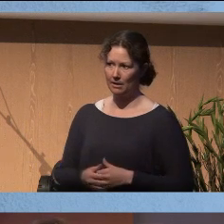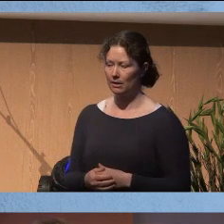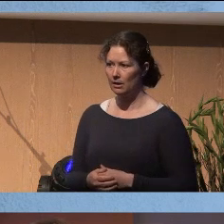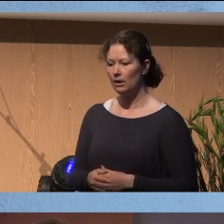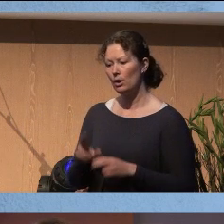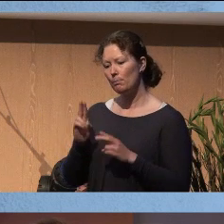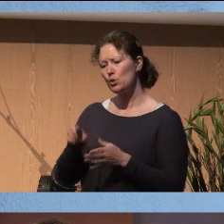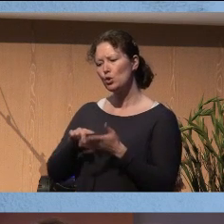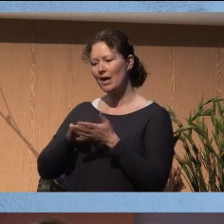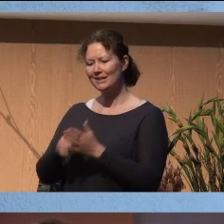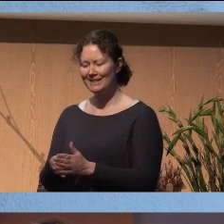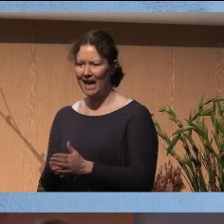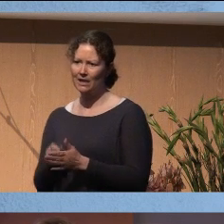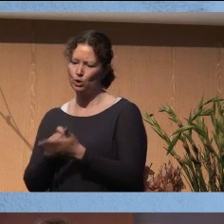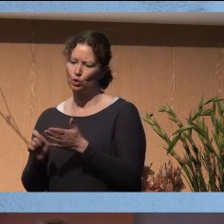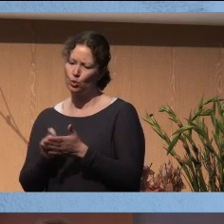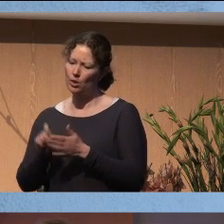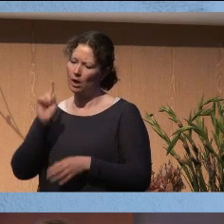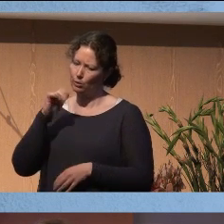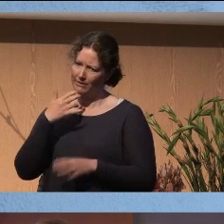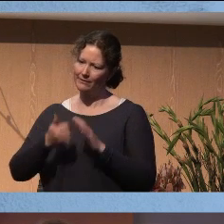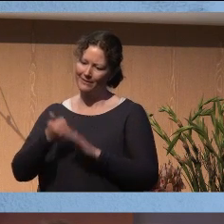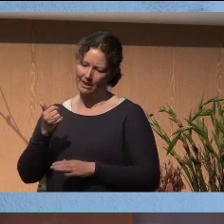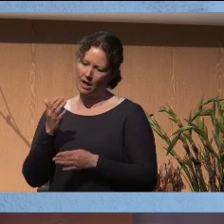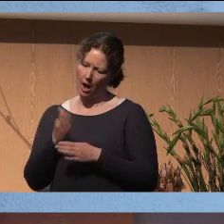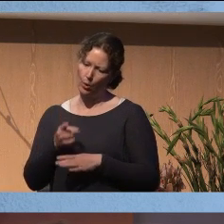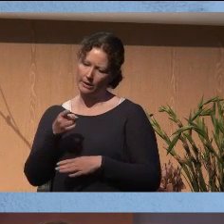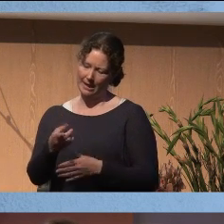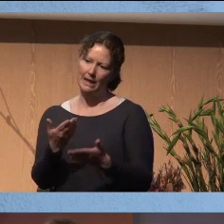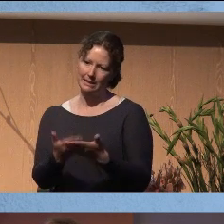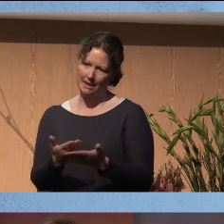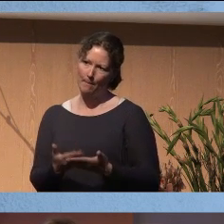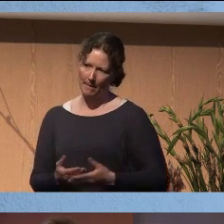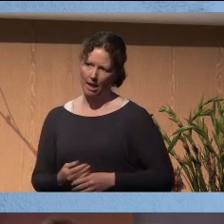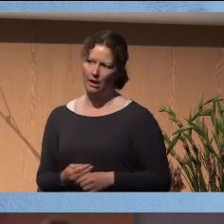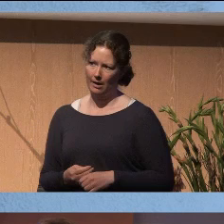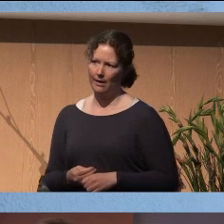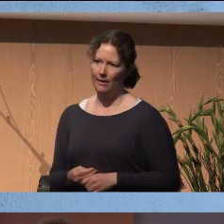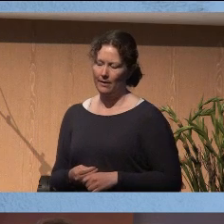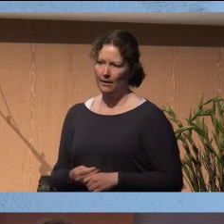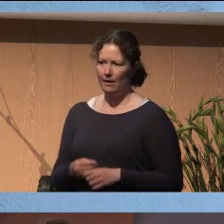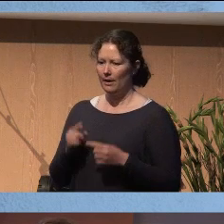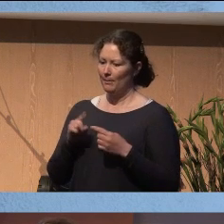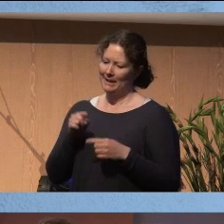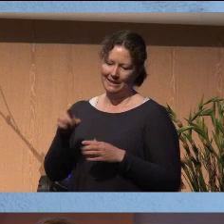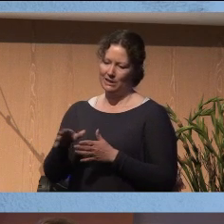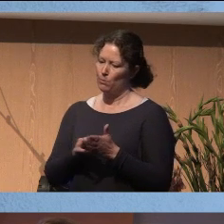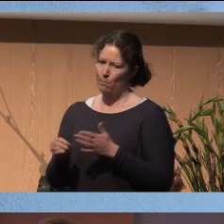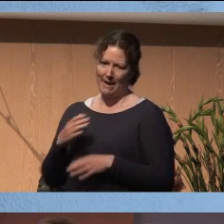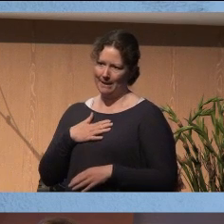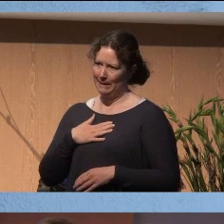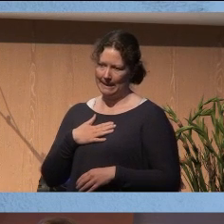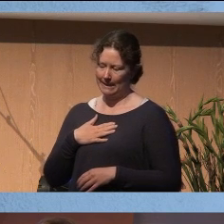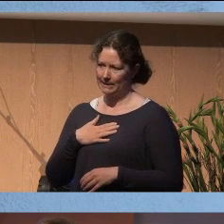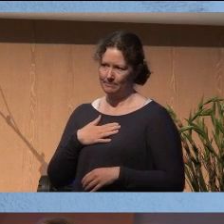Bruk av kjernejournal kunne selvfølgelig vært viktig i dette eksempelet. Men det ikke det som poenget mitt.